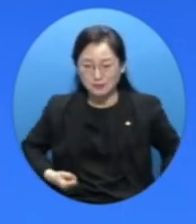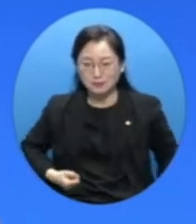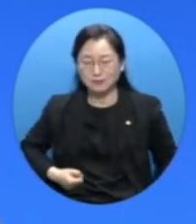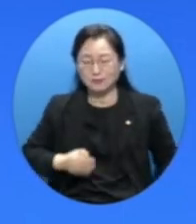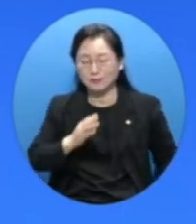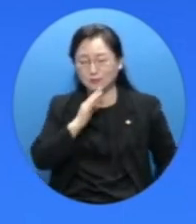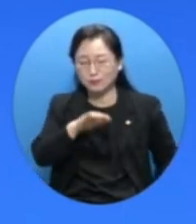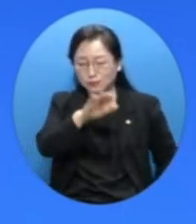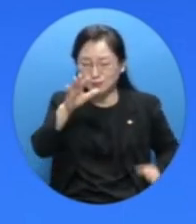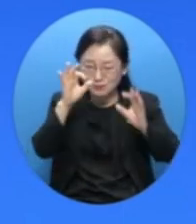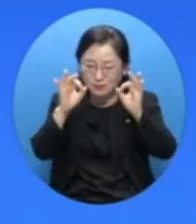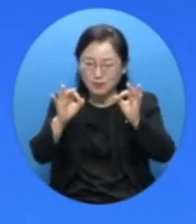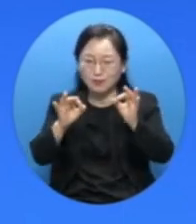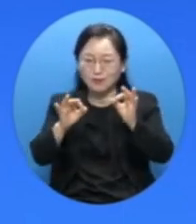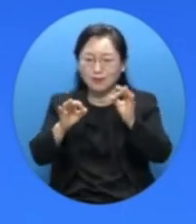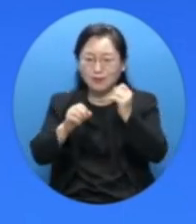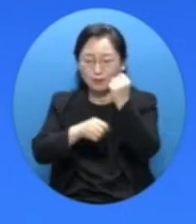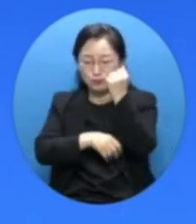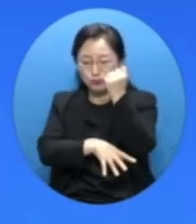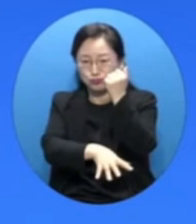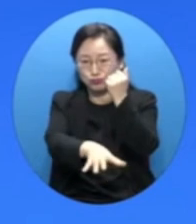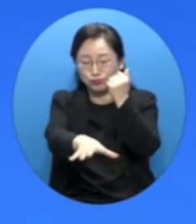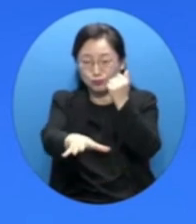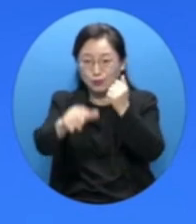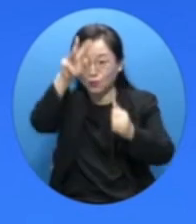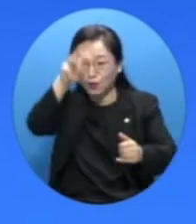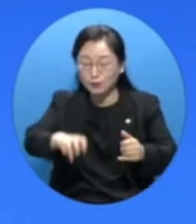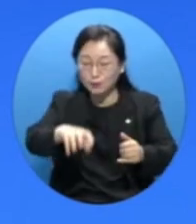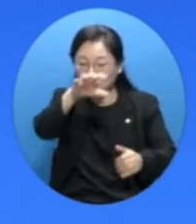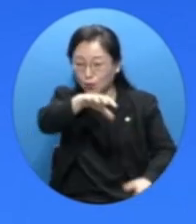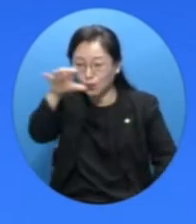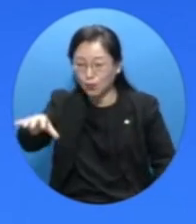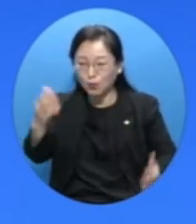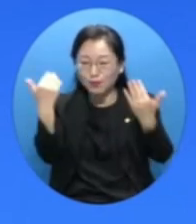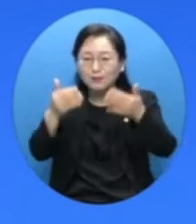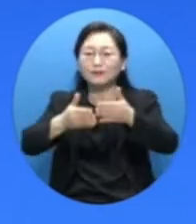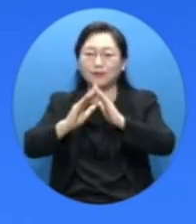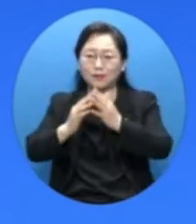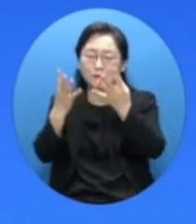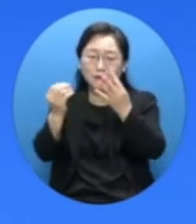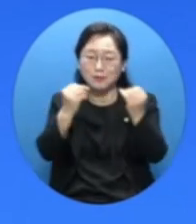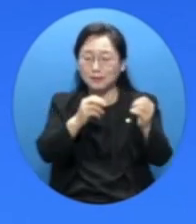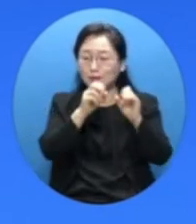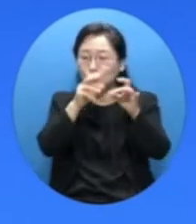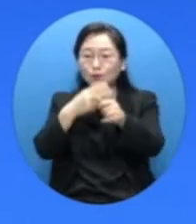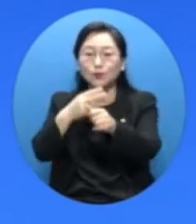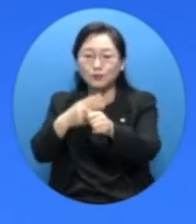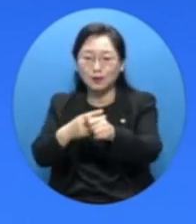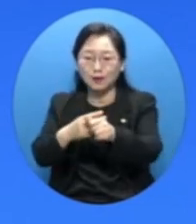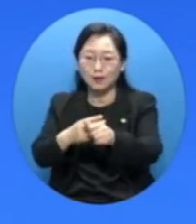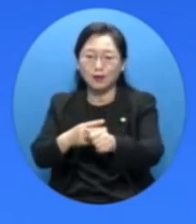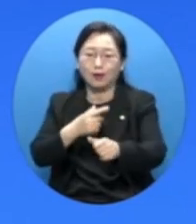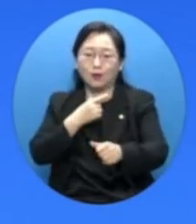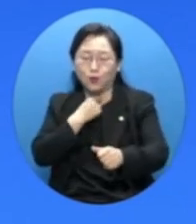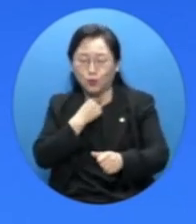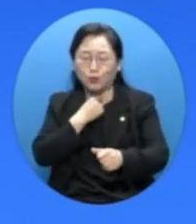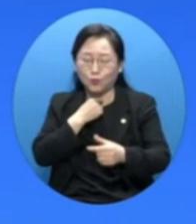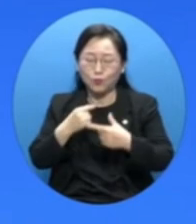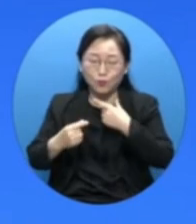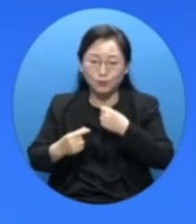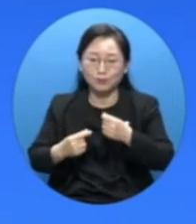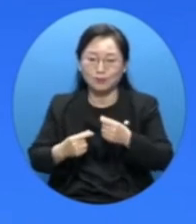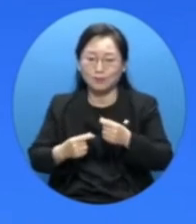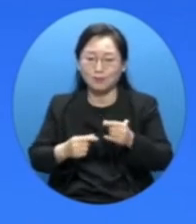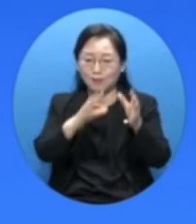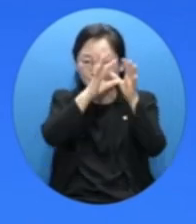내려서 광주 지역에 여러 학교가 쓰고 많은 선교사 지망생들이 그 뒤에 뒤를